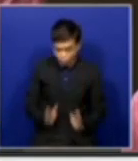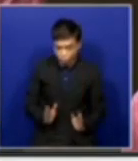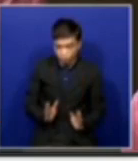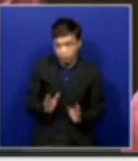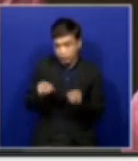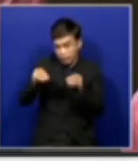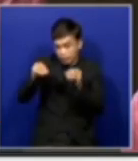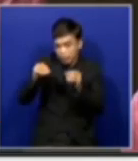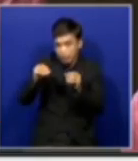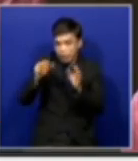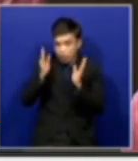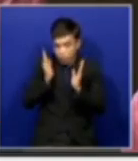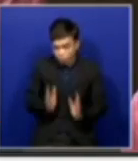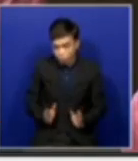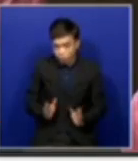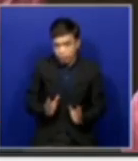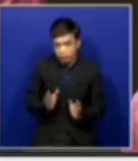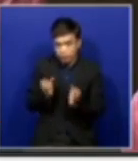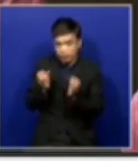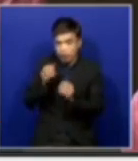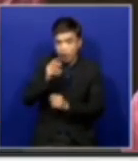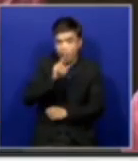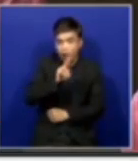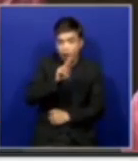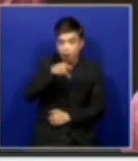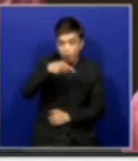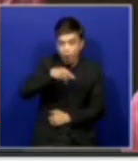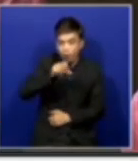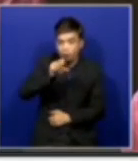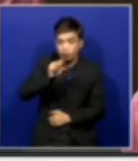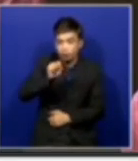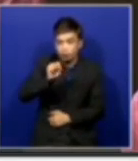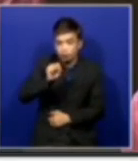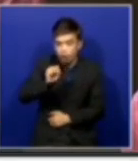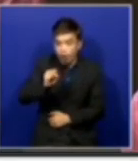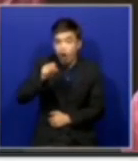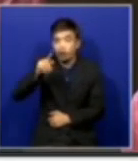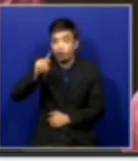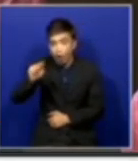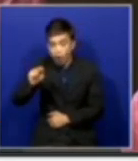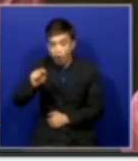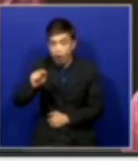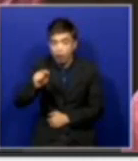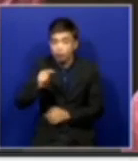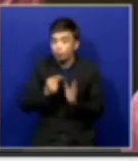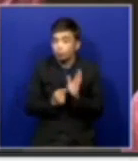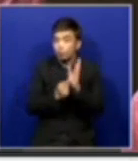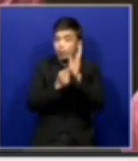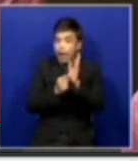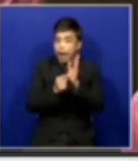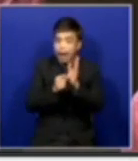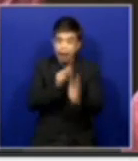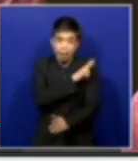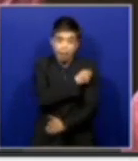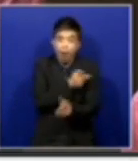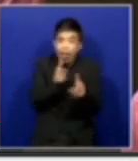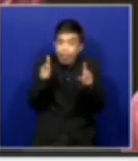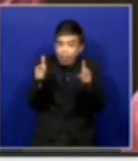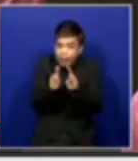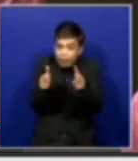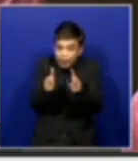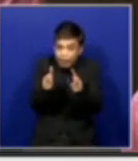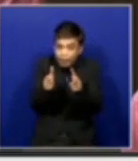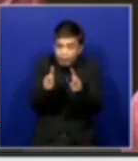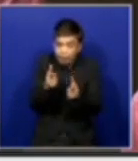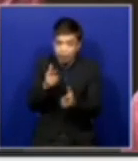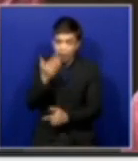กว่าโรงพยาบาลก็คือรพสตหรือสถานีอนามัยนะครับซึ่งต้องยอมรับนะครับว่าหลายปีที่ผ่านมาการลงทุนด้านสถ